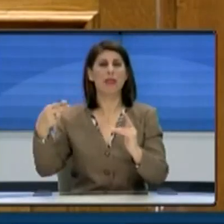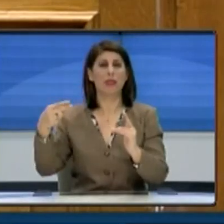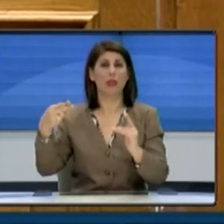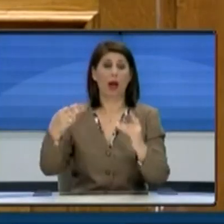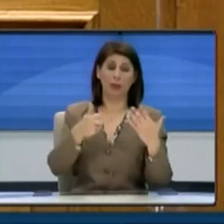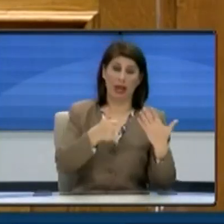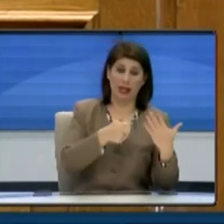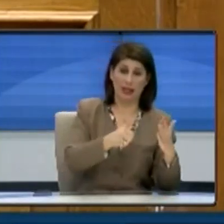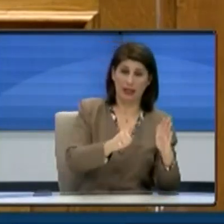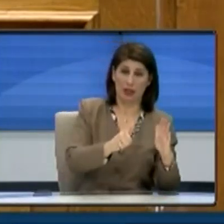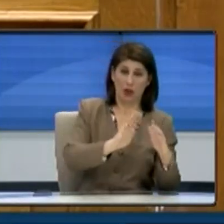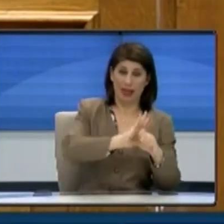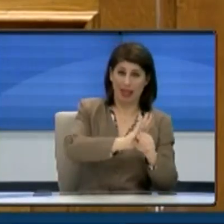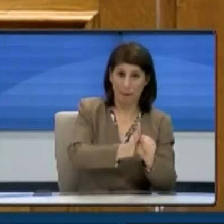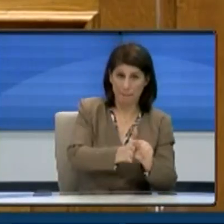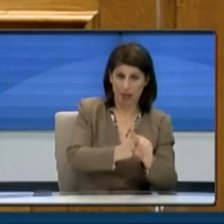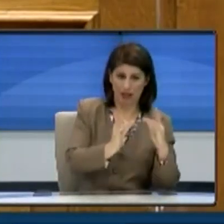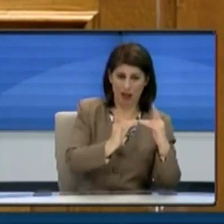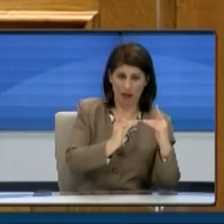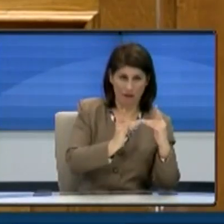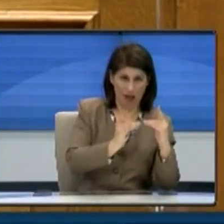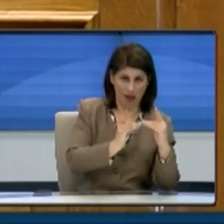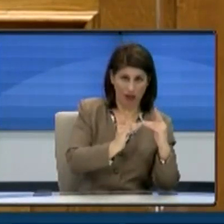Από τα 600 γεμάτα κρεβάτια στις